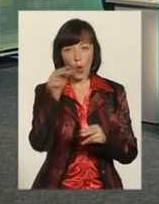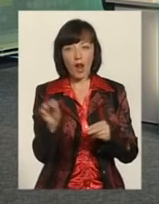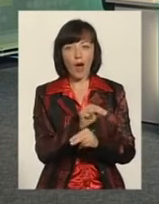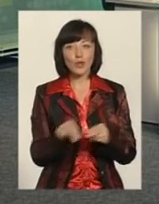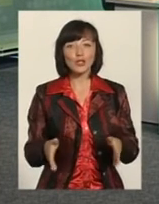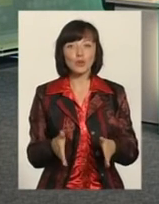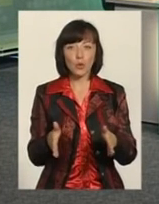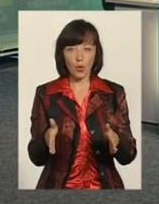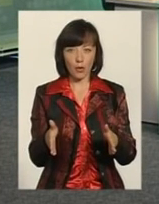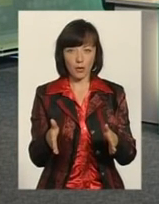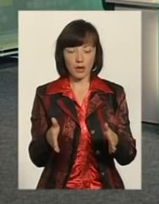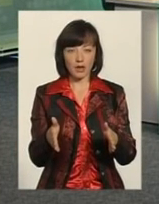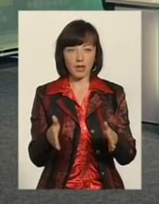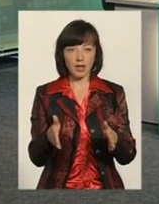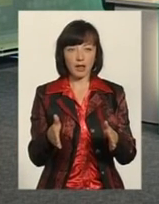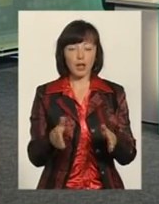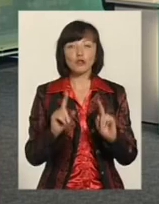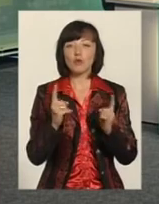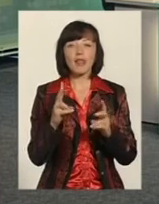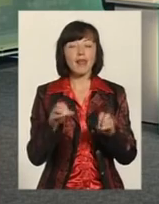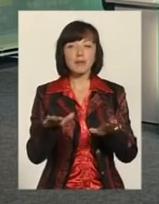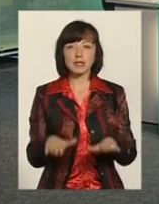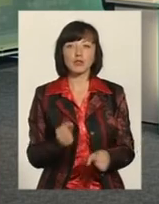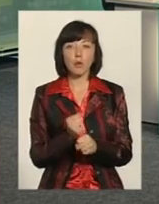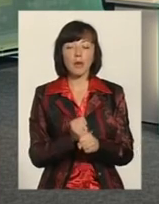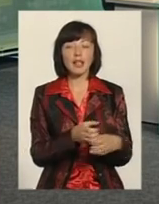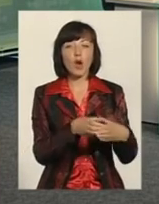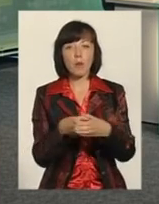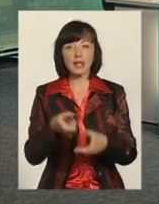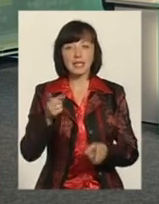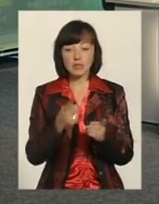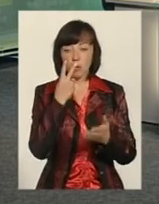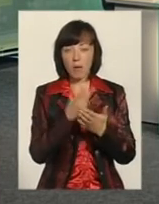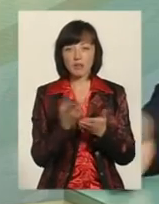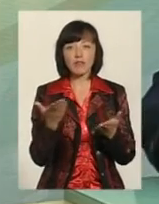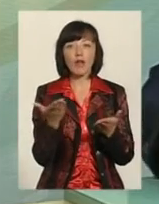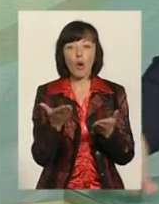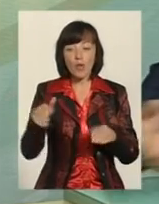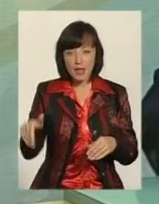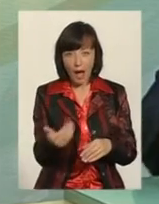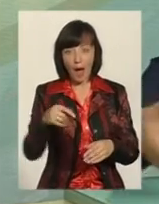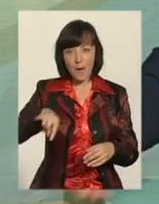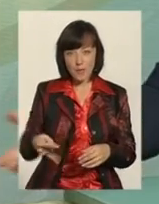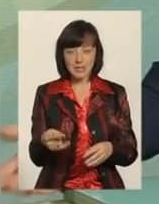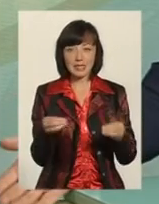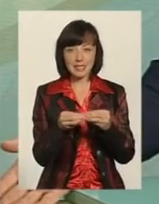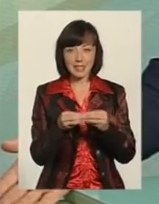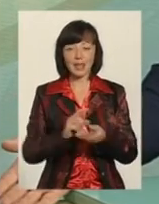дорогу, яку ямку? І чому це не на місцях має зробити громада, яка дійсно бачить, яку яму з 10 є